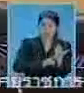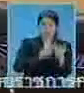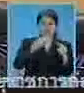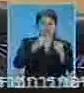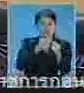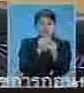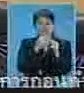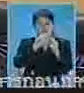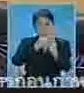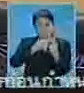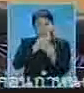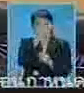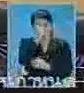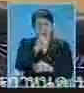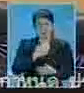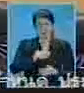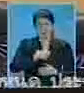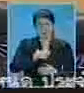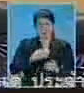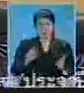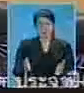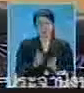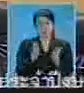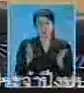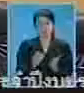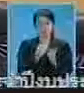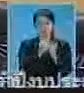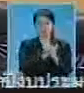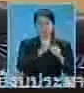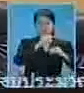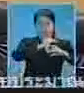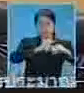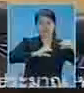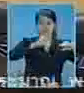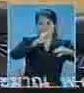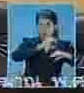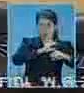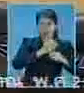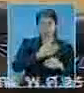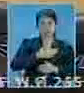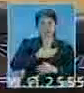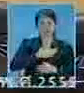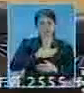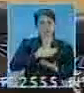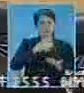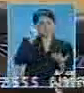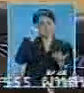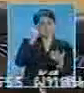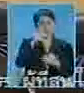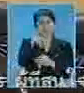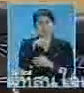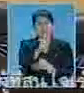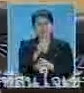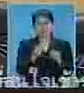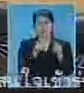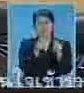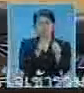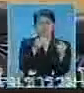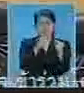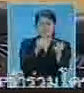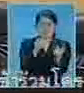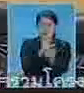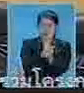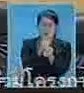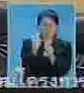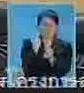ราะเราต้องการที่จะสนับสนุนโครงการที่เราคิดว่าเป็นสาธารณประโยชน์ของมูลนิธิ